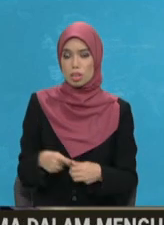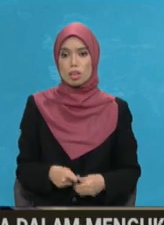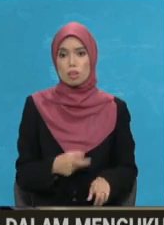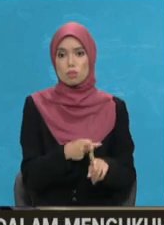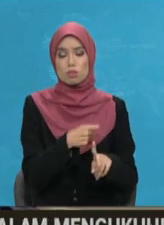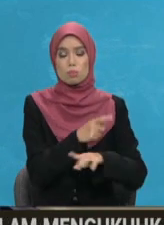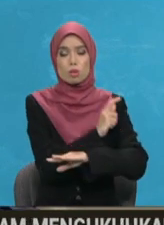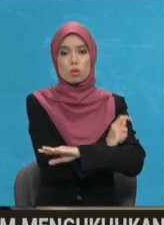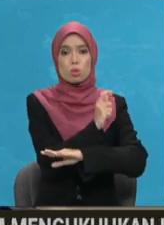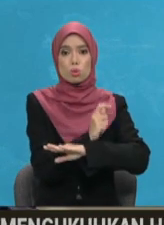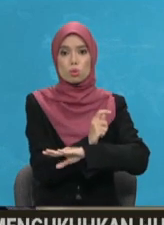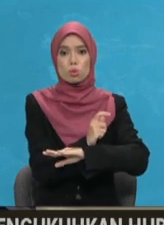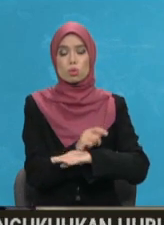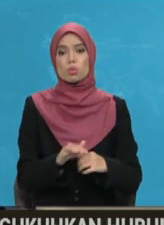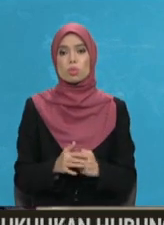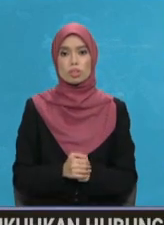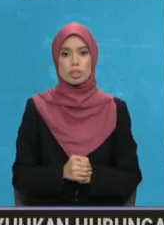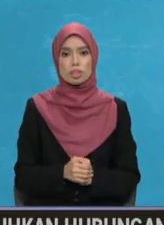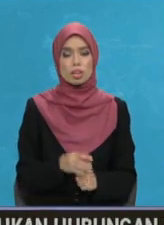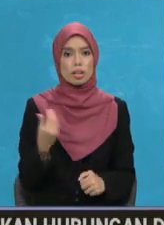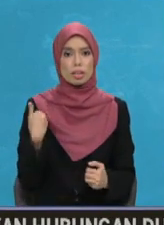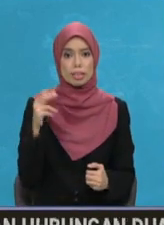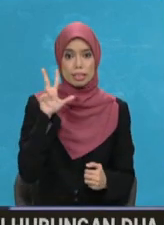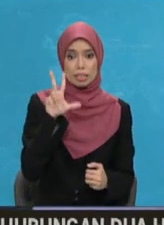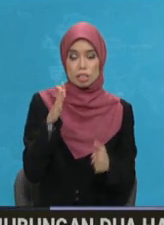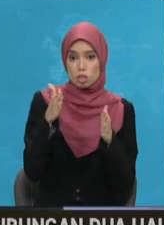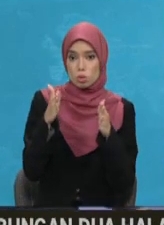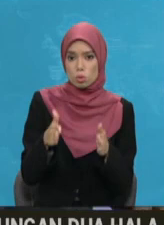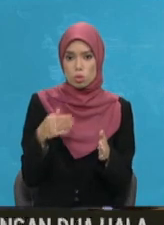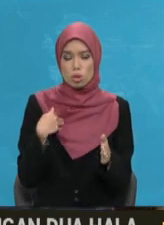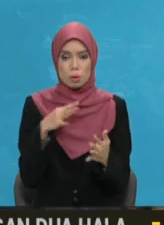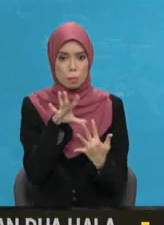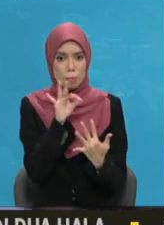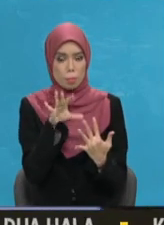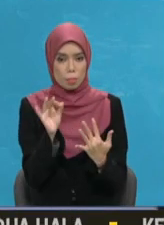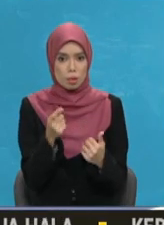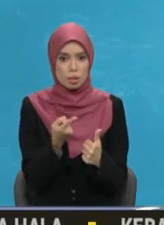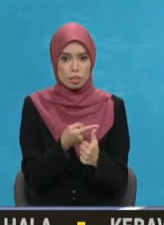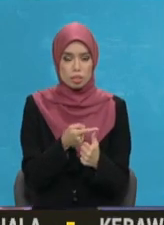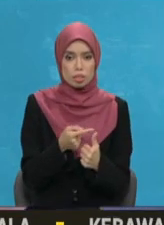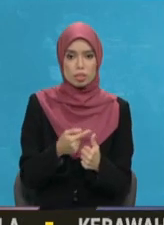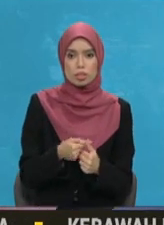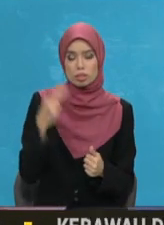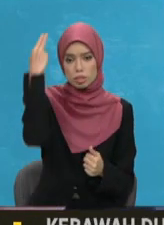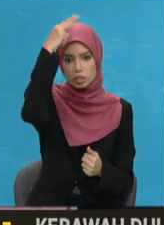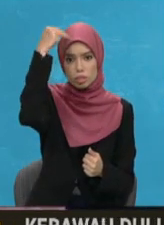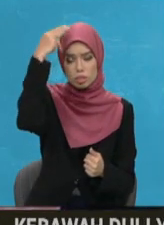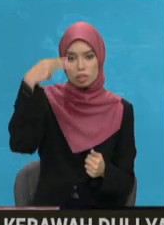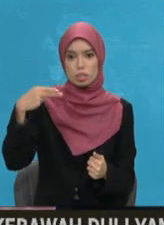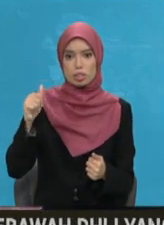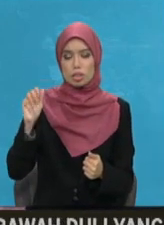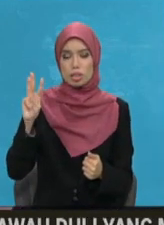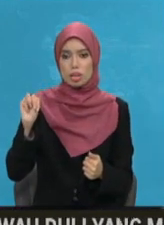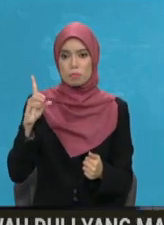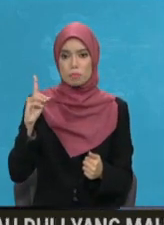tutong tiga orang calon yang layang bagi mengisikan Jonatan tersebut yaitu Haji Awang Aji bin Haji Hamdan